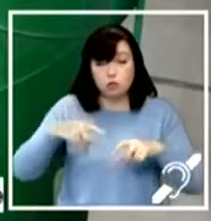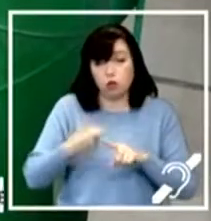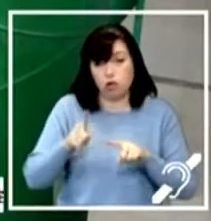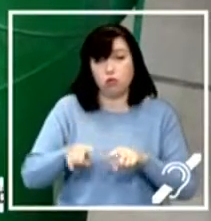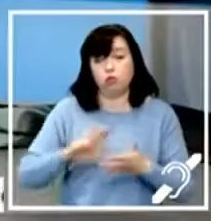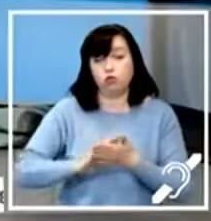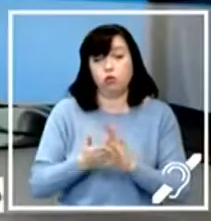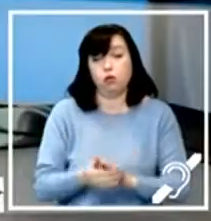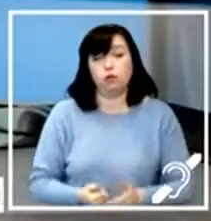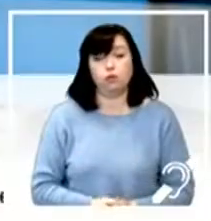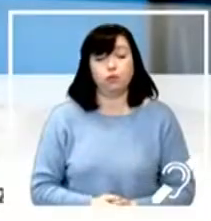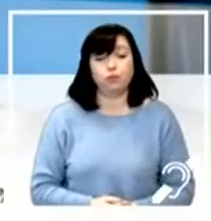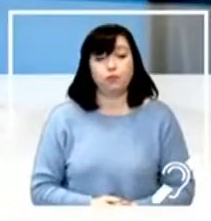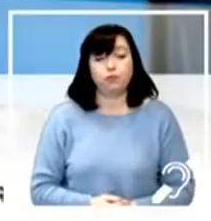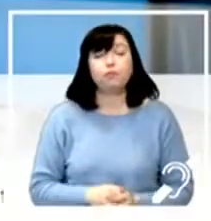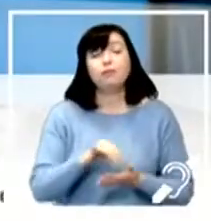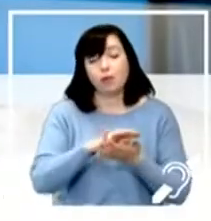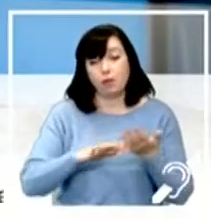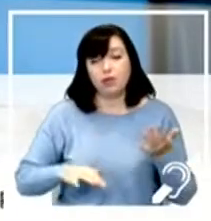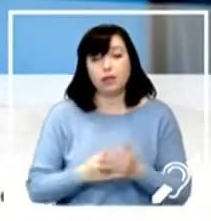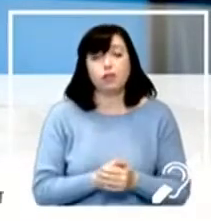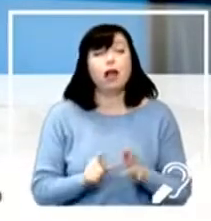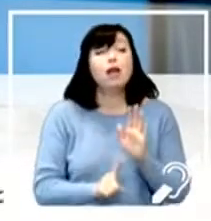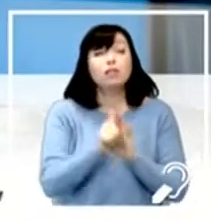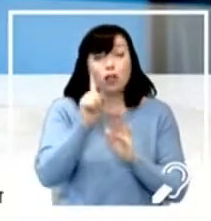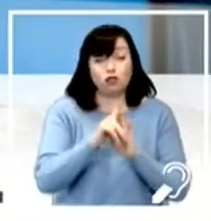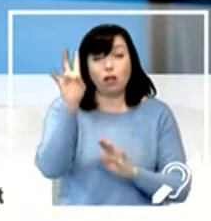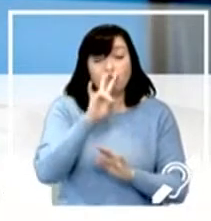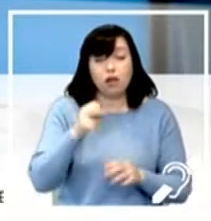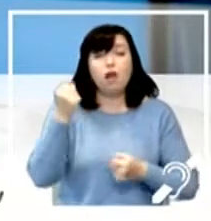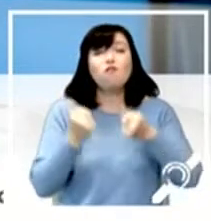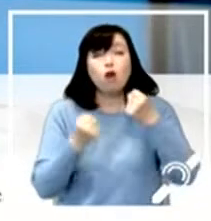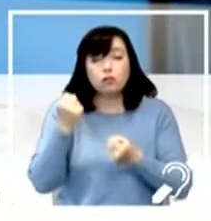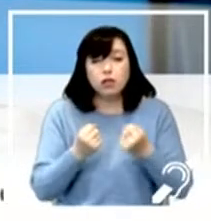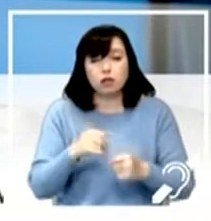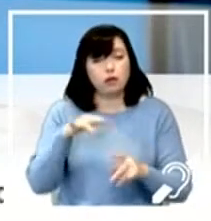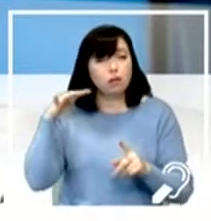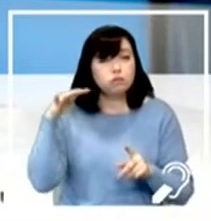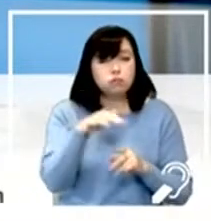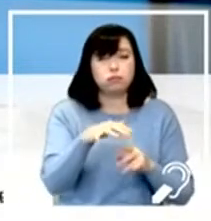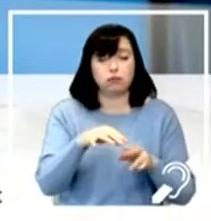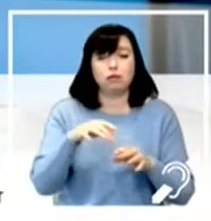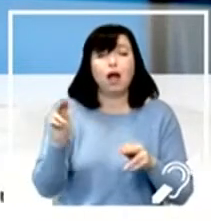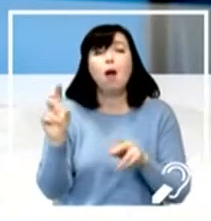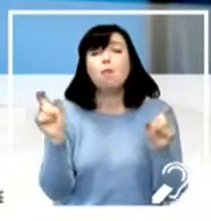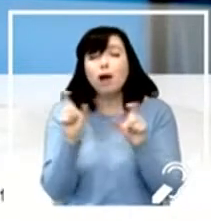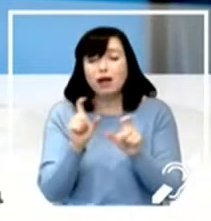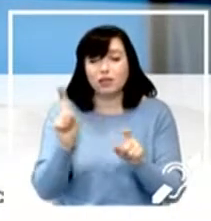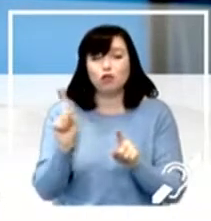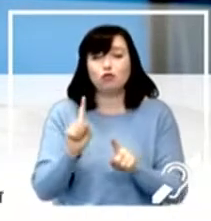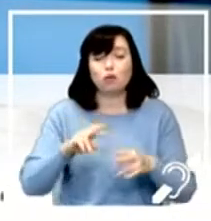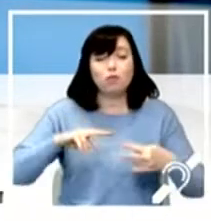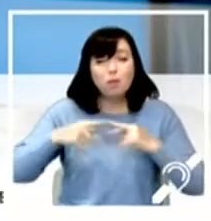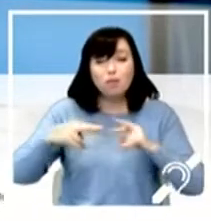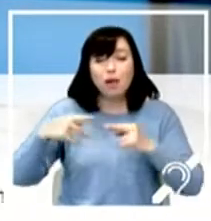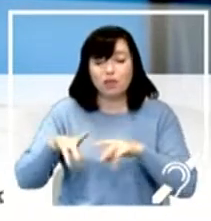situația. Continuăm cu alte știri. La început de noiembrie, șoferii dau nevală în serviciurile auto pentru a-și schimba